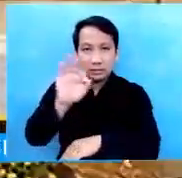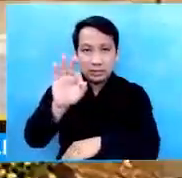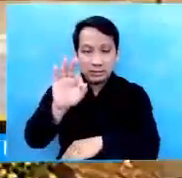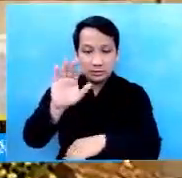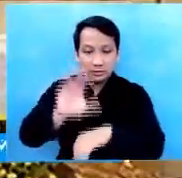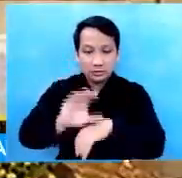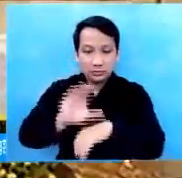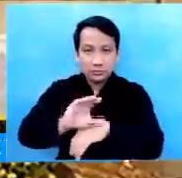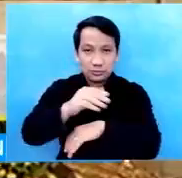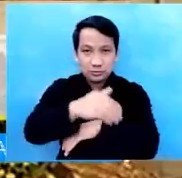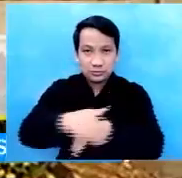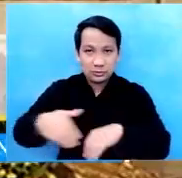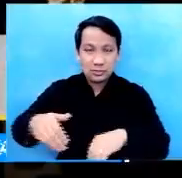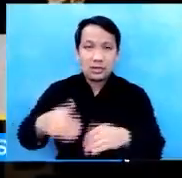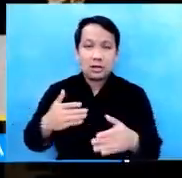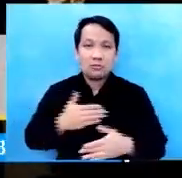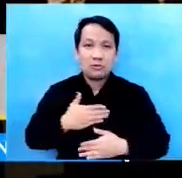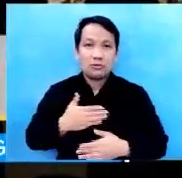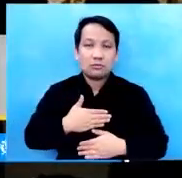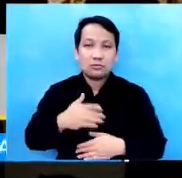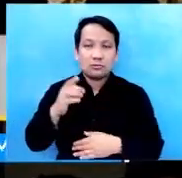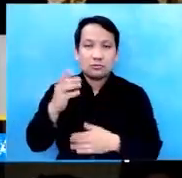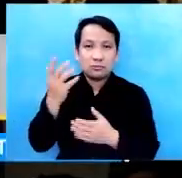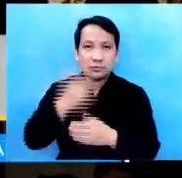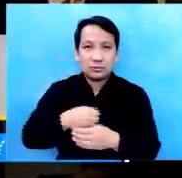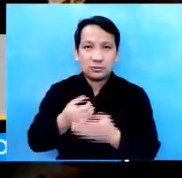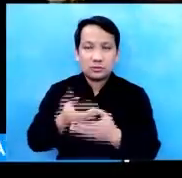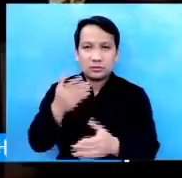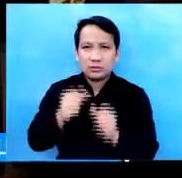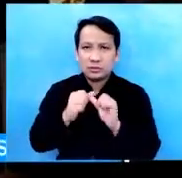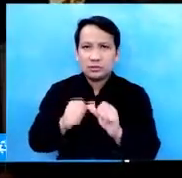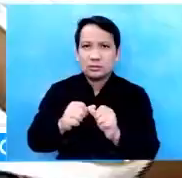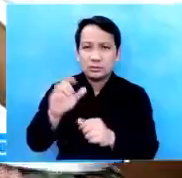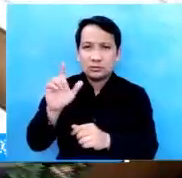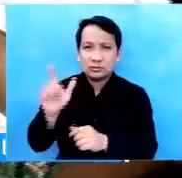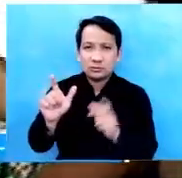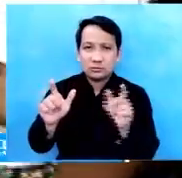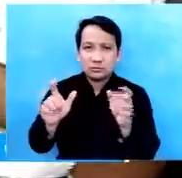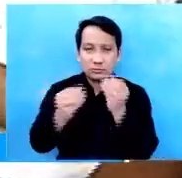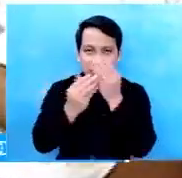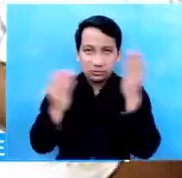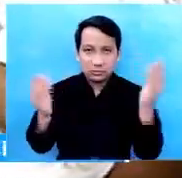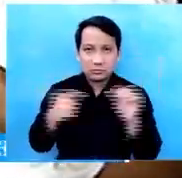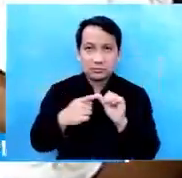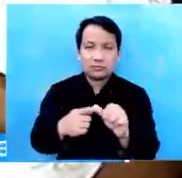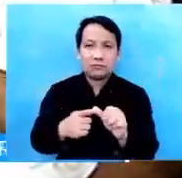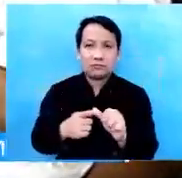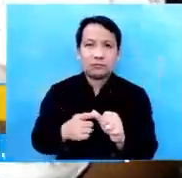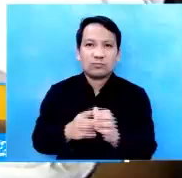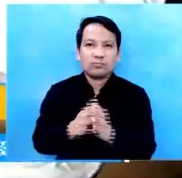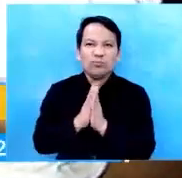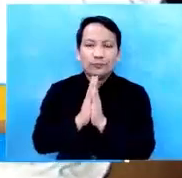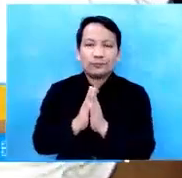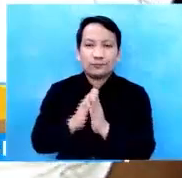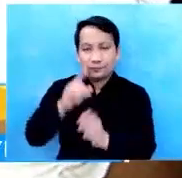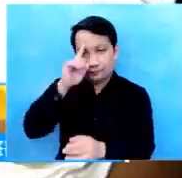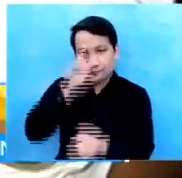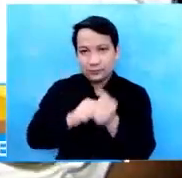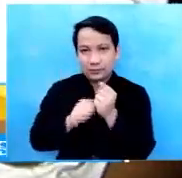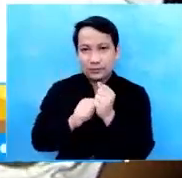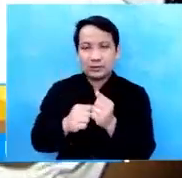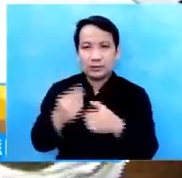niya, isang masaganang 2023. Pero kahit hindi lang po matupad yun, yung pananampalataya po namin, nasa puso po